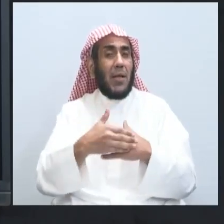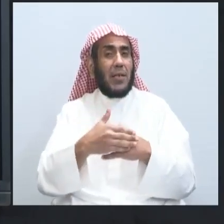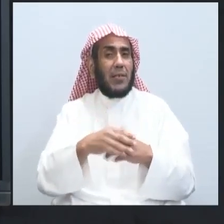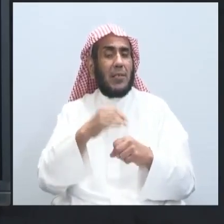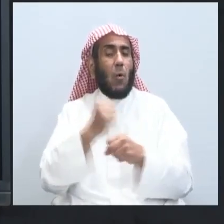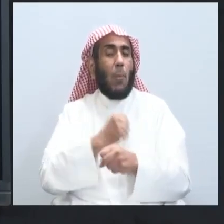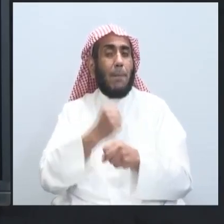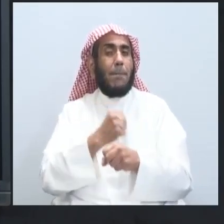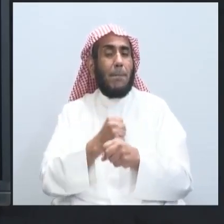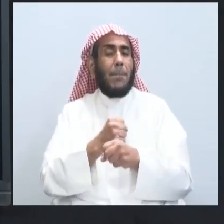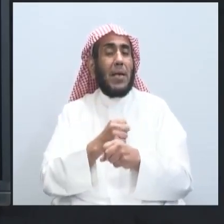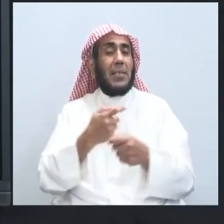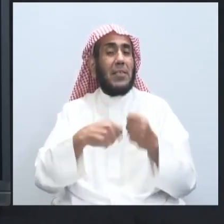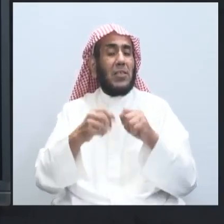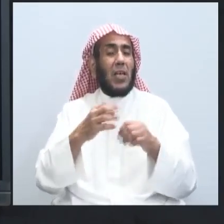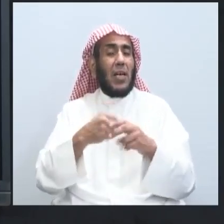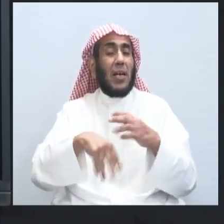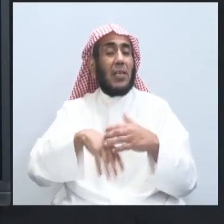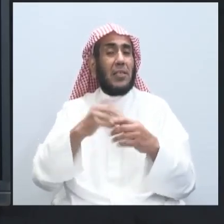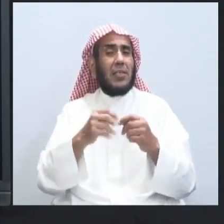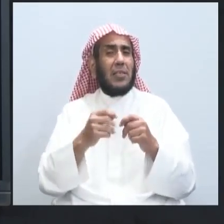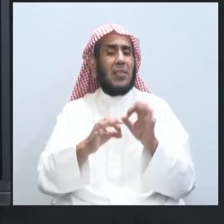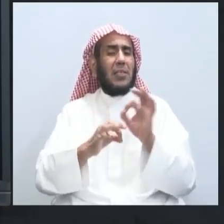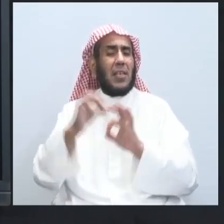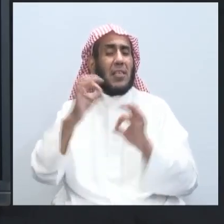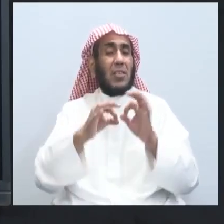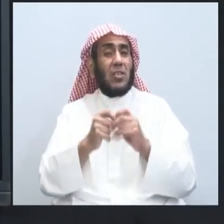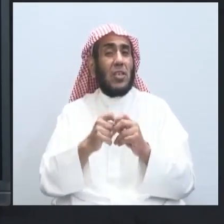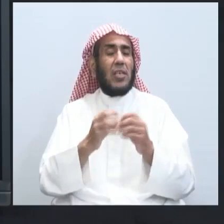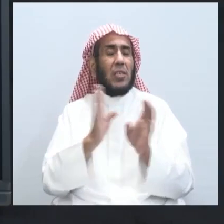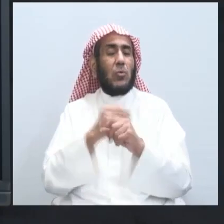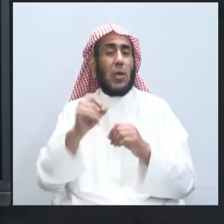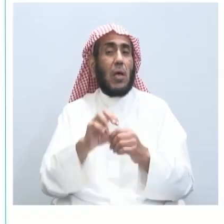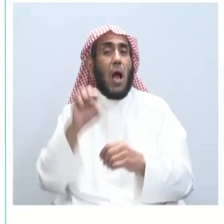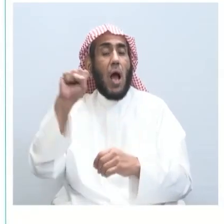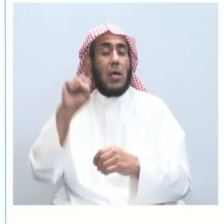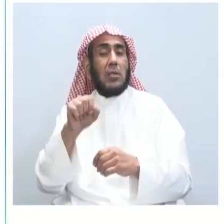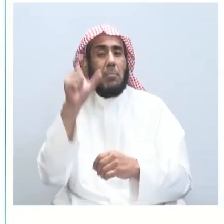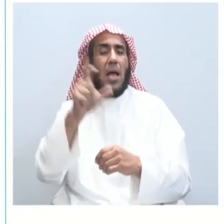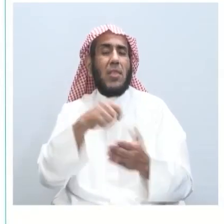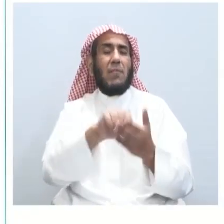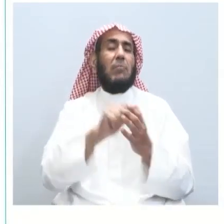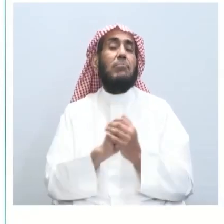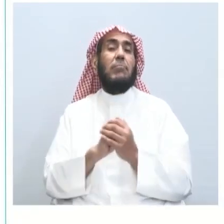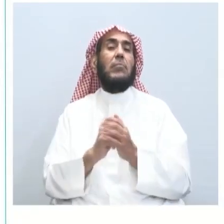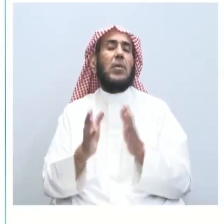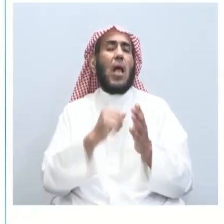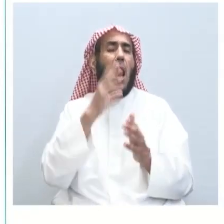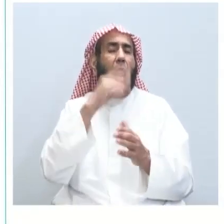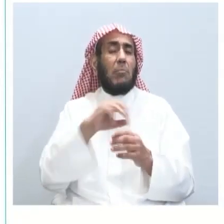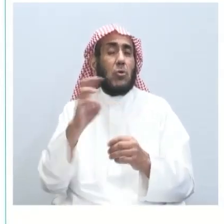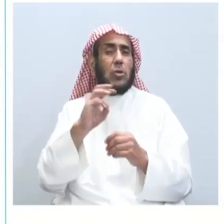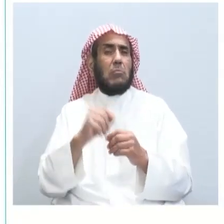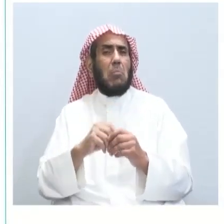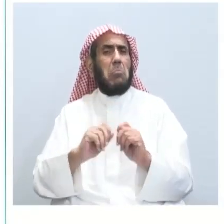تقوم بايجاد استراتيجيه تسويقيه متخصصه لهذه الفئه اذا لم تكن الشركه